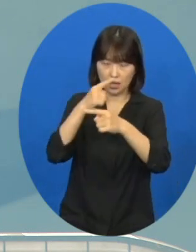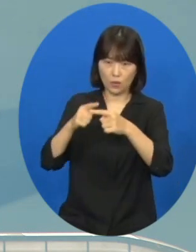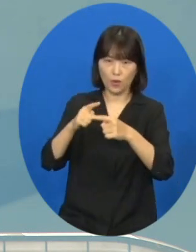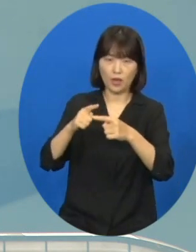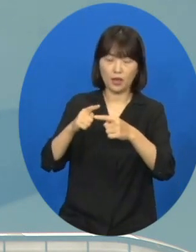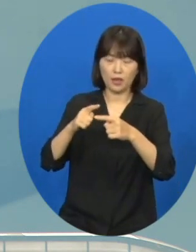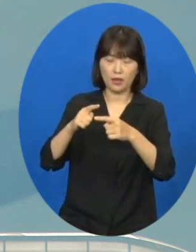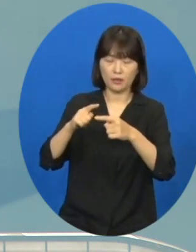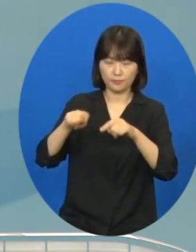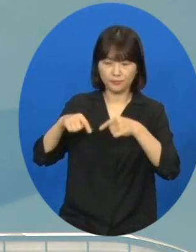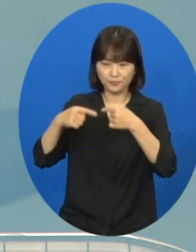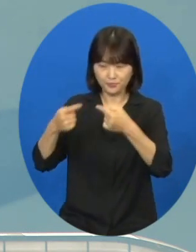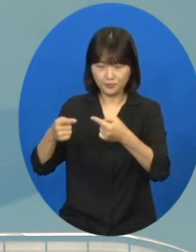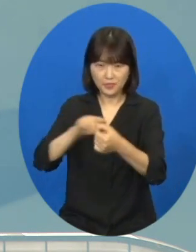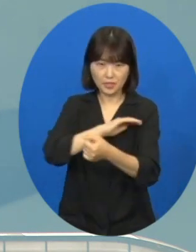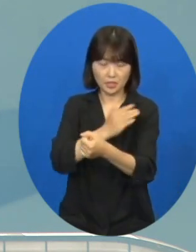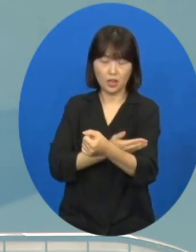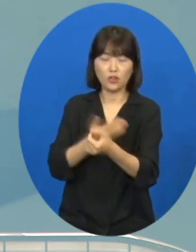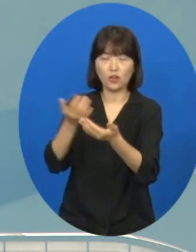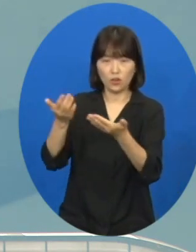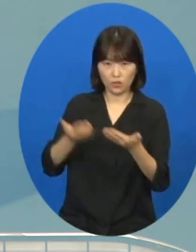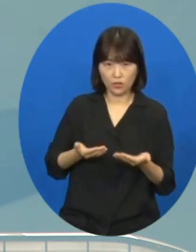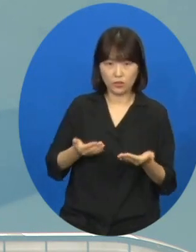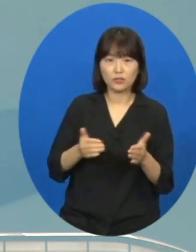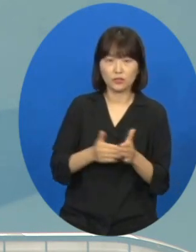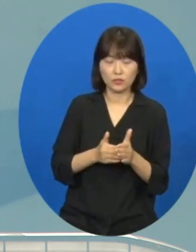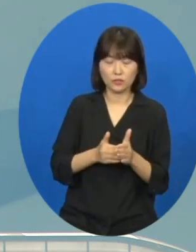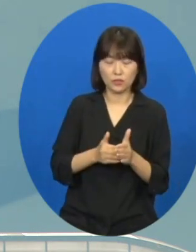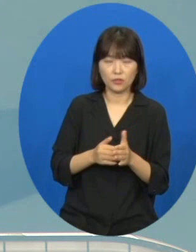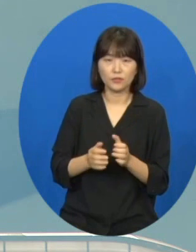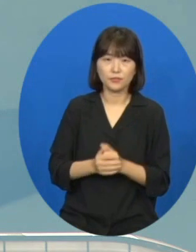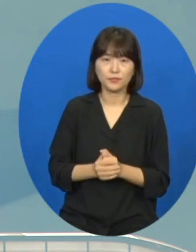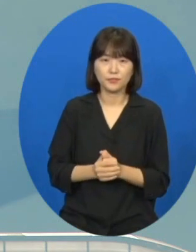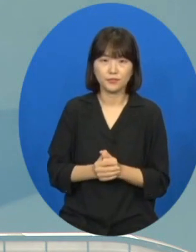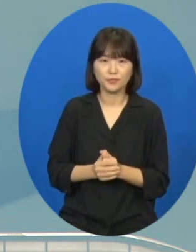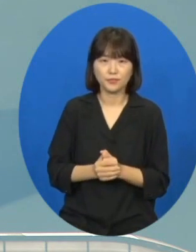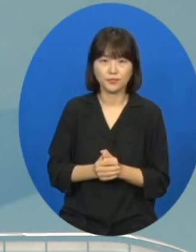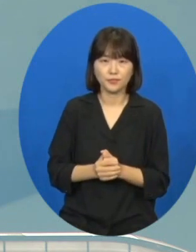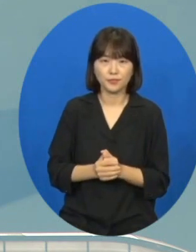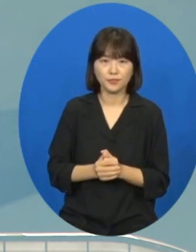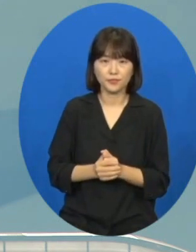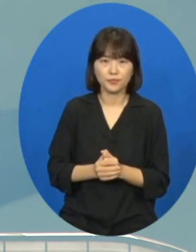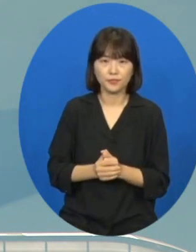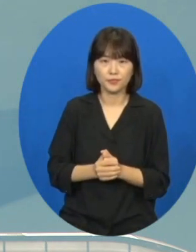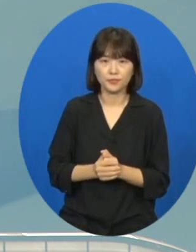나갑니다. 왜냐하면 본인의 실력이 인정받았어요.